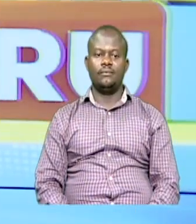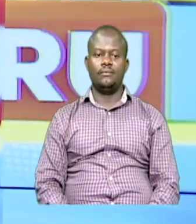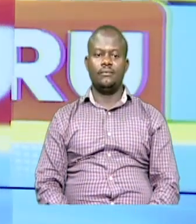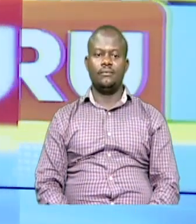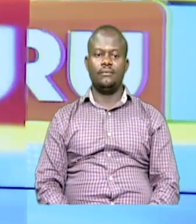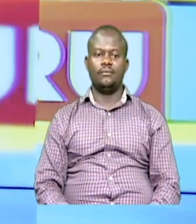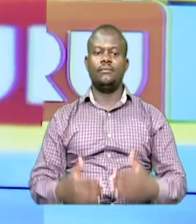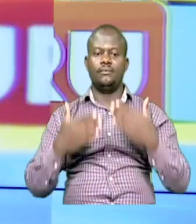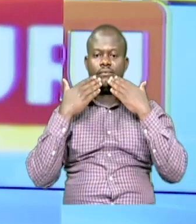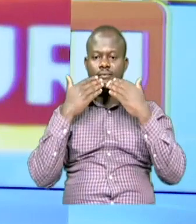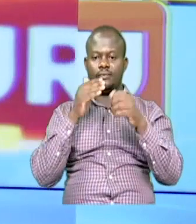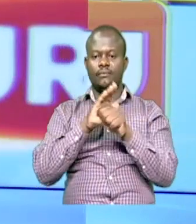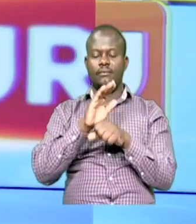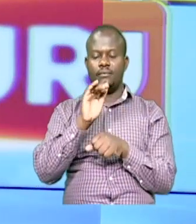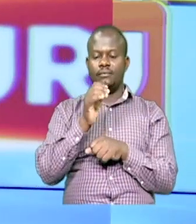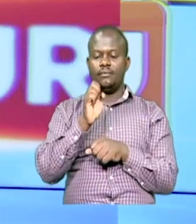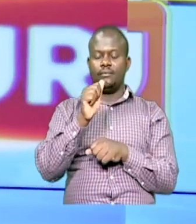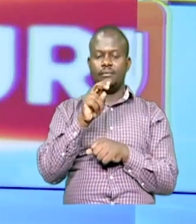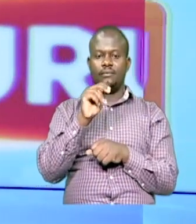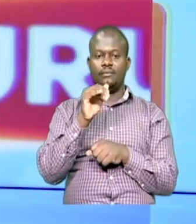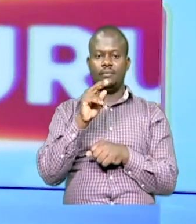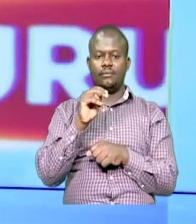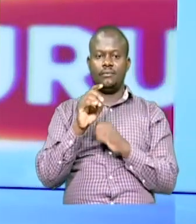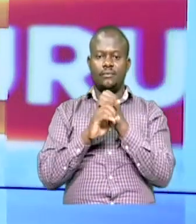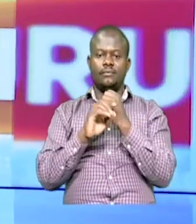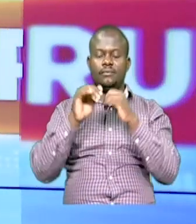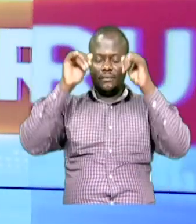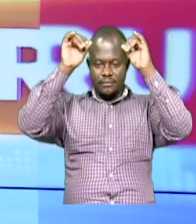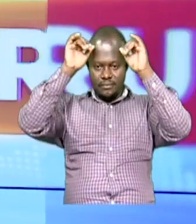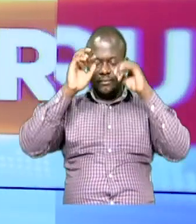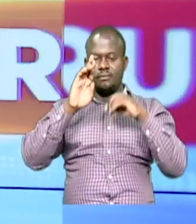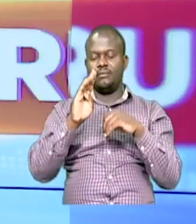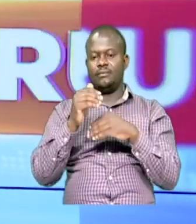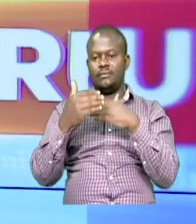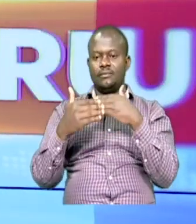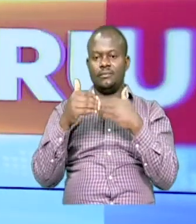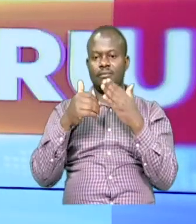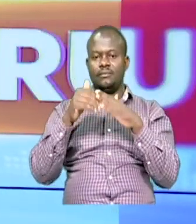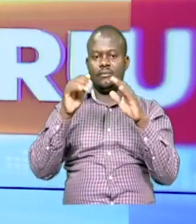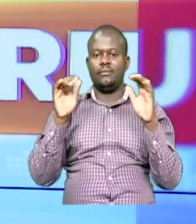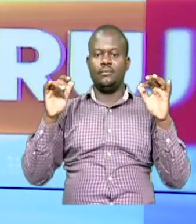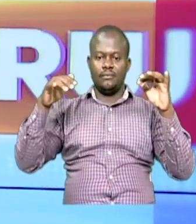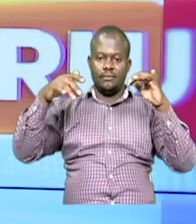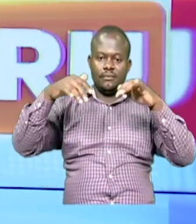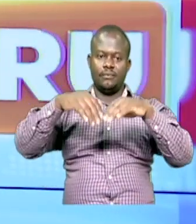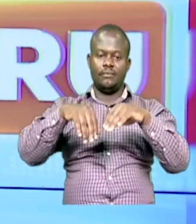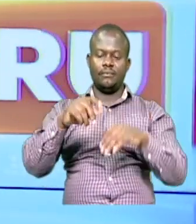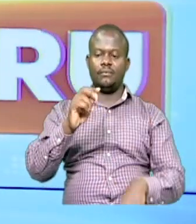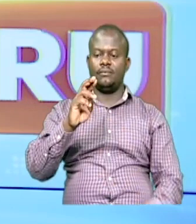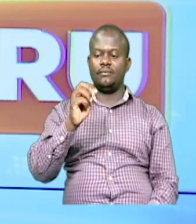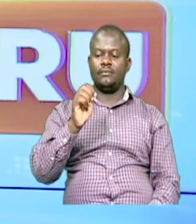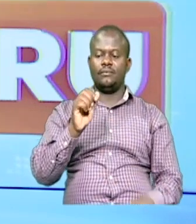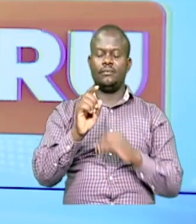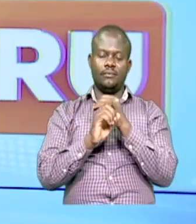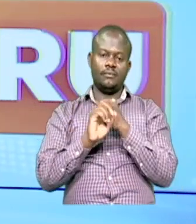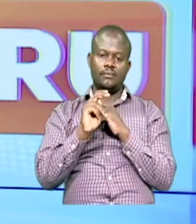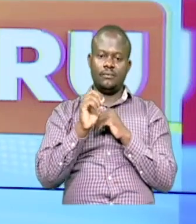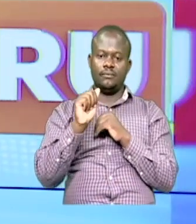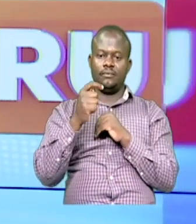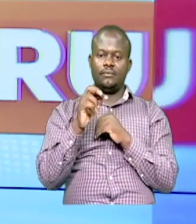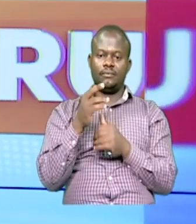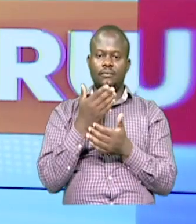Rabazi yana mugenzi wacu Janine twerekeze mu karere ka Nyagatare muri gahunda ya RBA hafi yaho habarimo isoko rya Karamani mu karere ka Nyagatare barimo